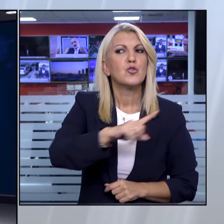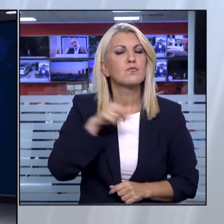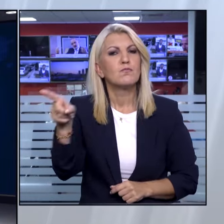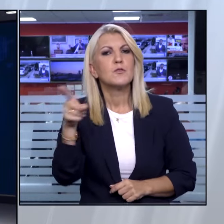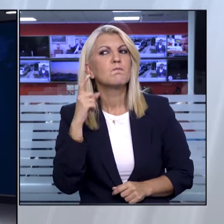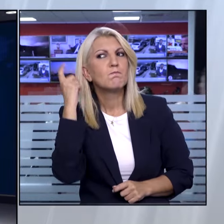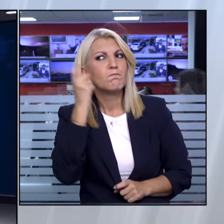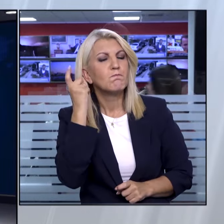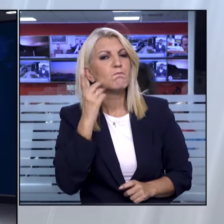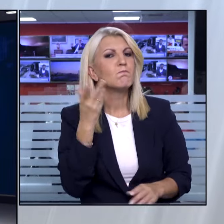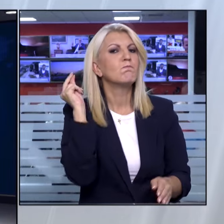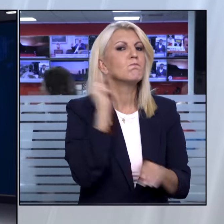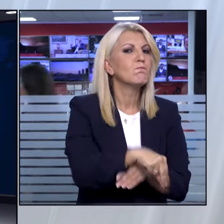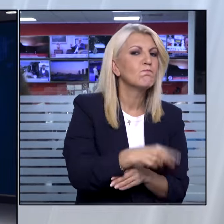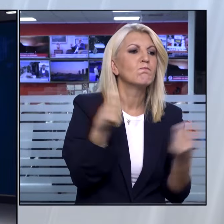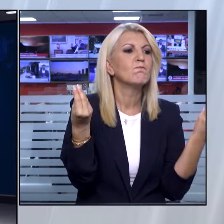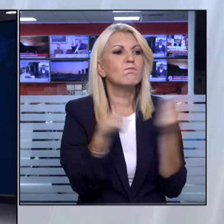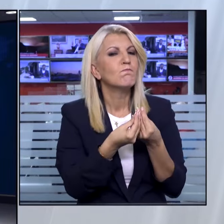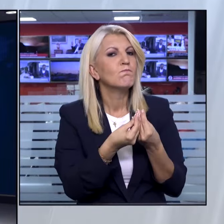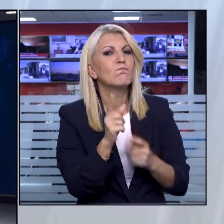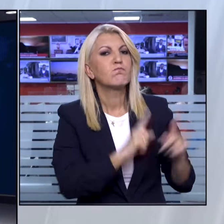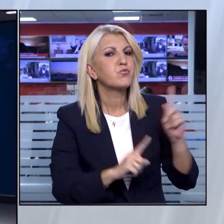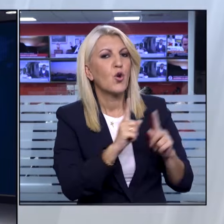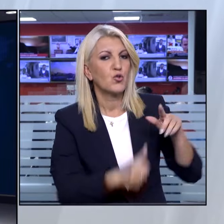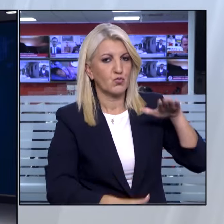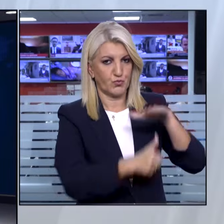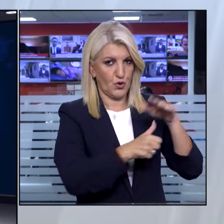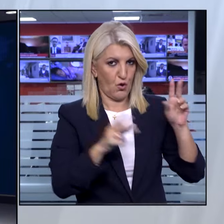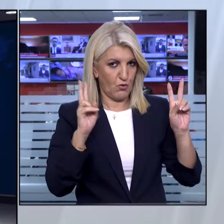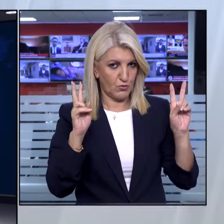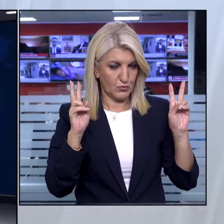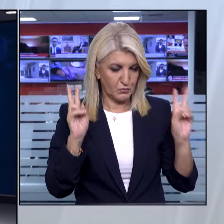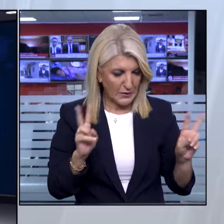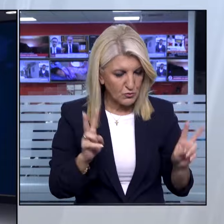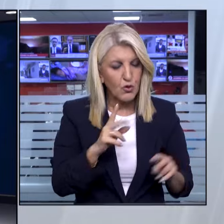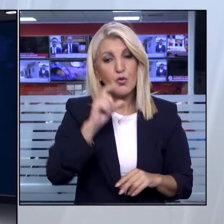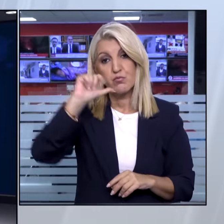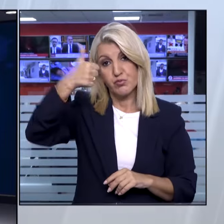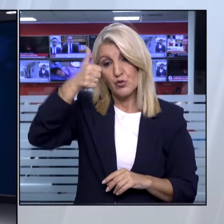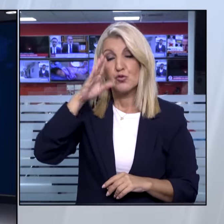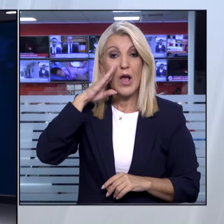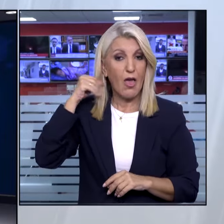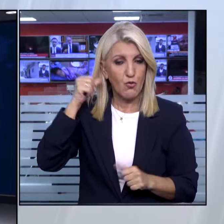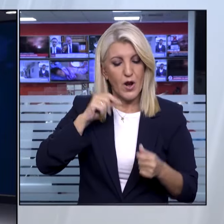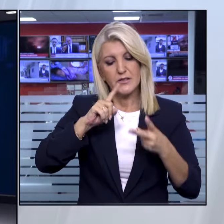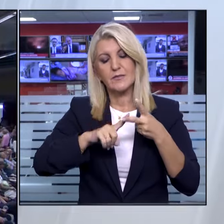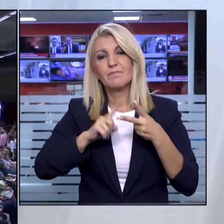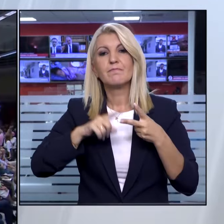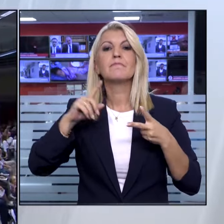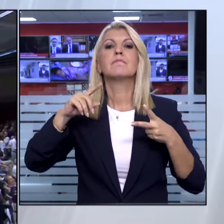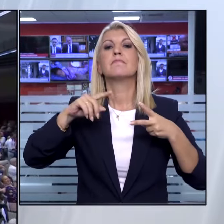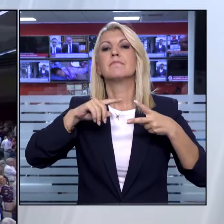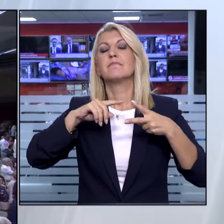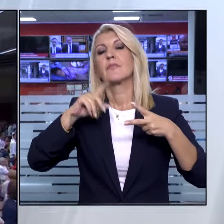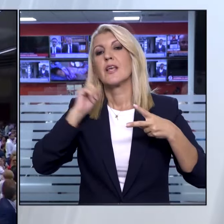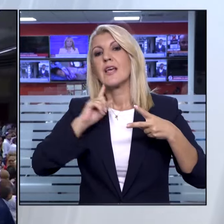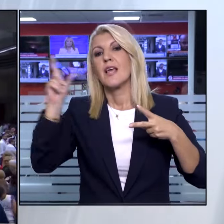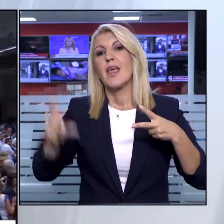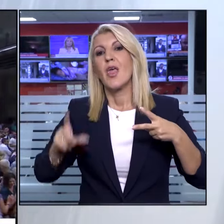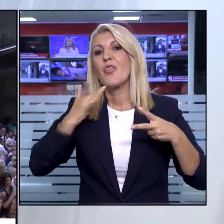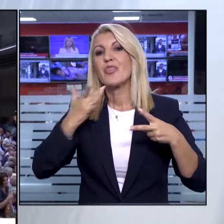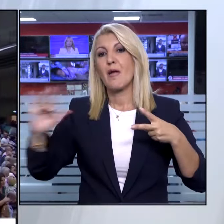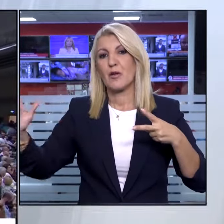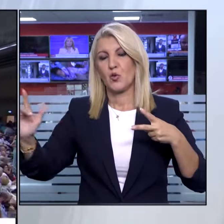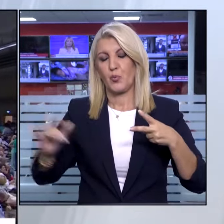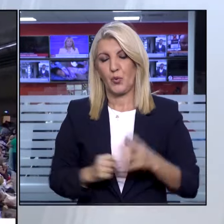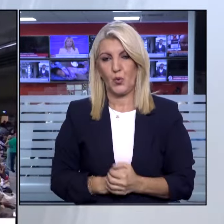να ψηφίσετε για πρόεδρο του ΠΑΣΟΚ, πρώτος έρχεται ο Νίκος Ανδρουλάκης και δεύτερη η Άννα Διαμαντοπούλου. Σε